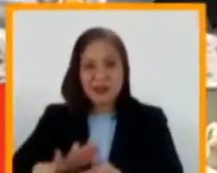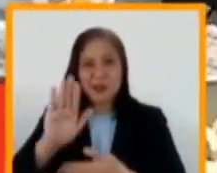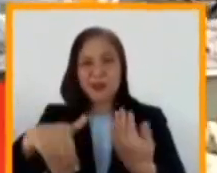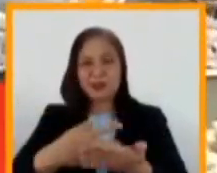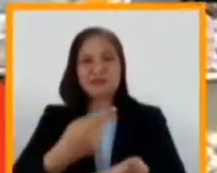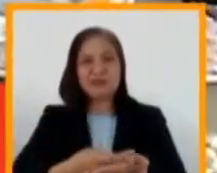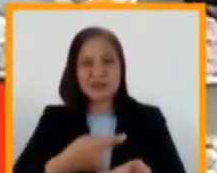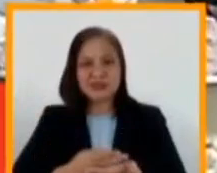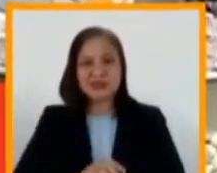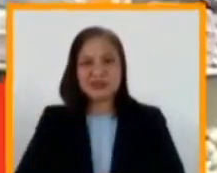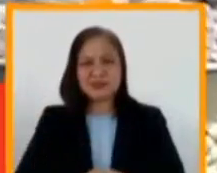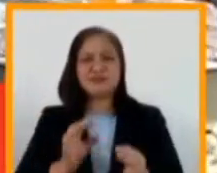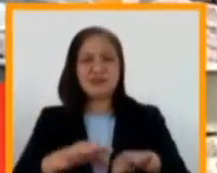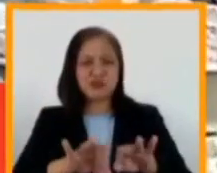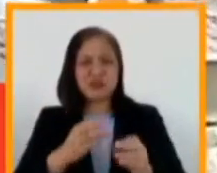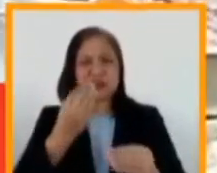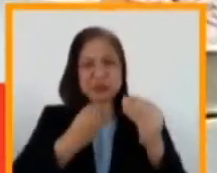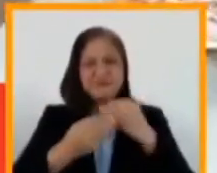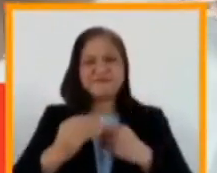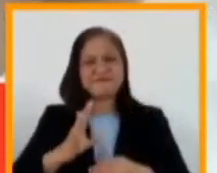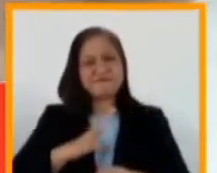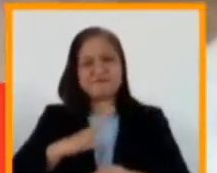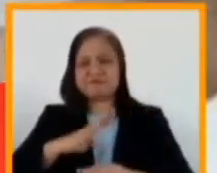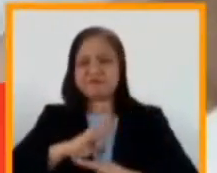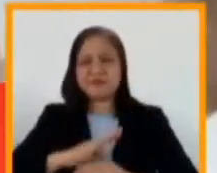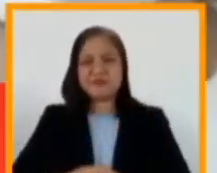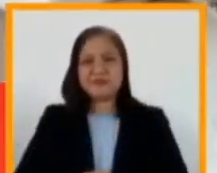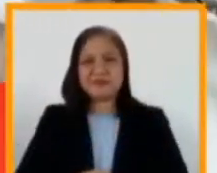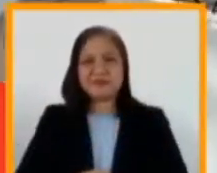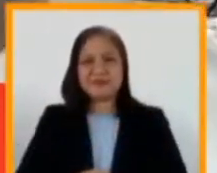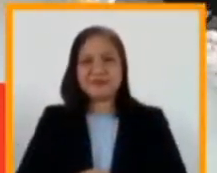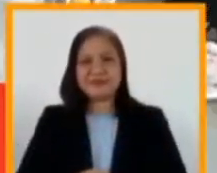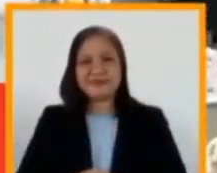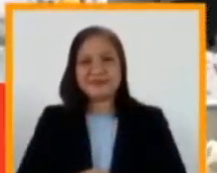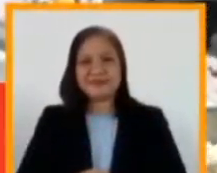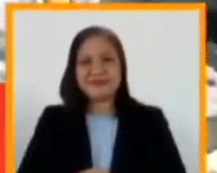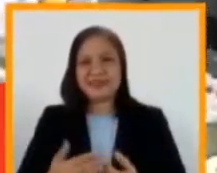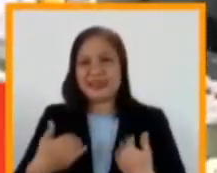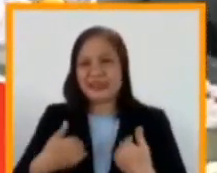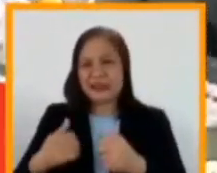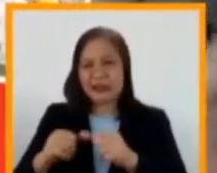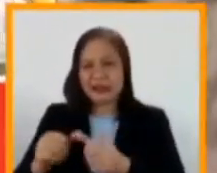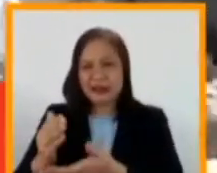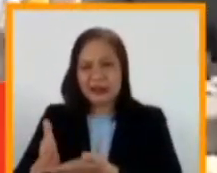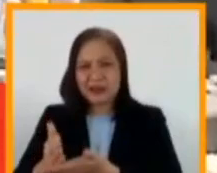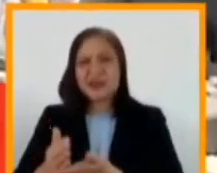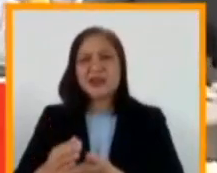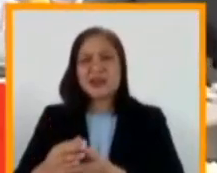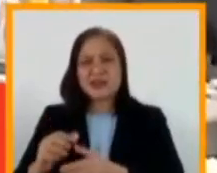na. Mahirap yung ano, titigil tayo kaya kahit matanda na nagtitinda pa.